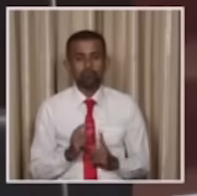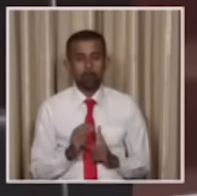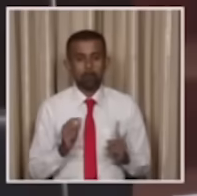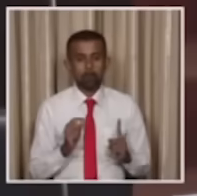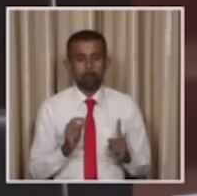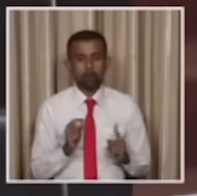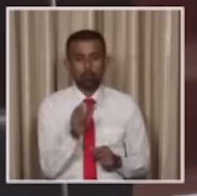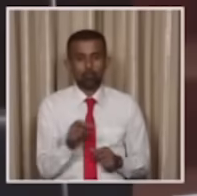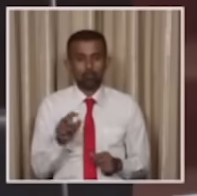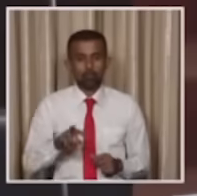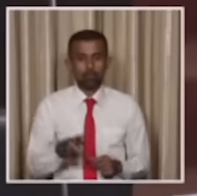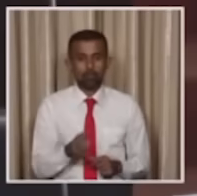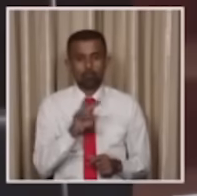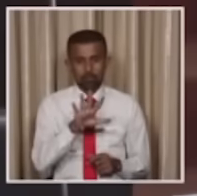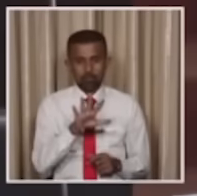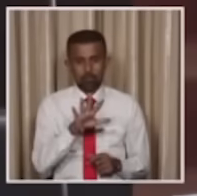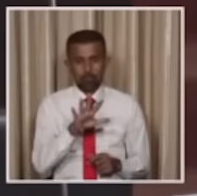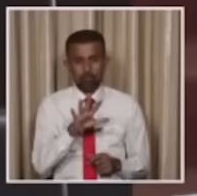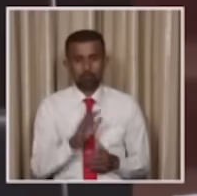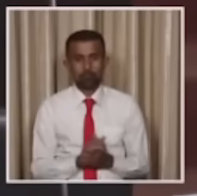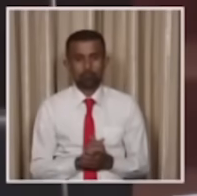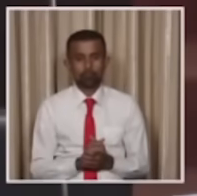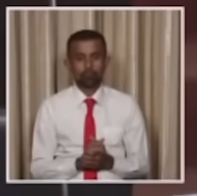පාර්ලිමේන්තුවේ ඉන්න මන්ත්‍රීවරු 225 දෙනාගේ